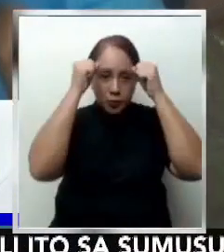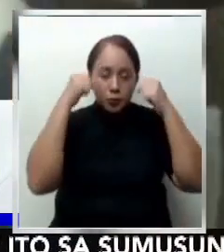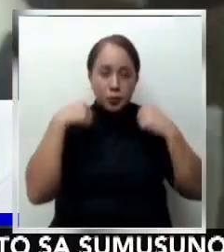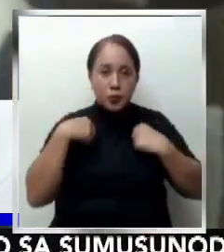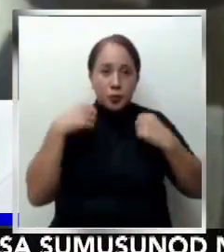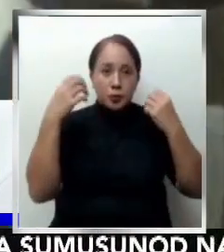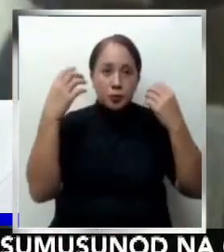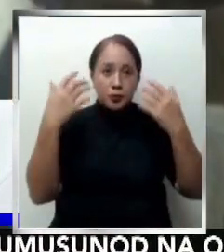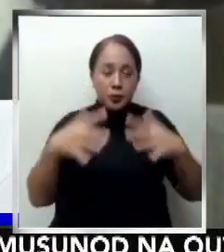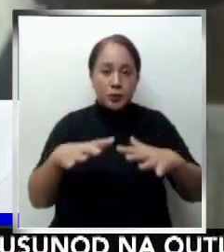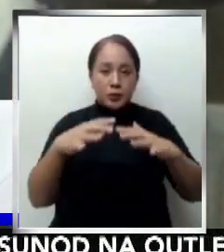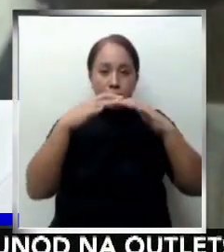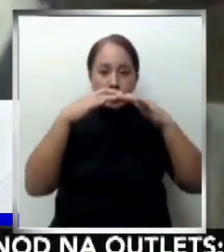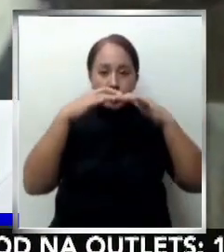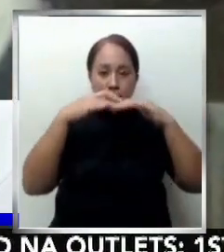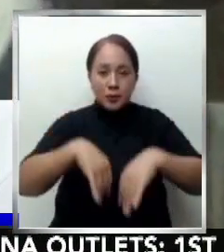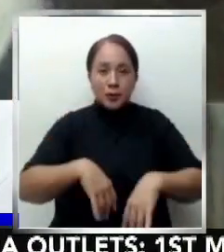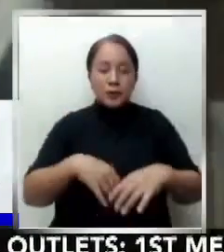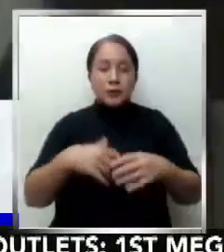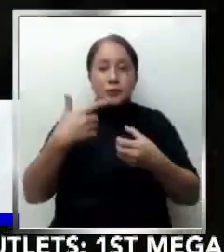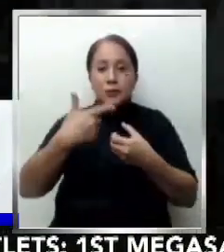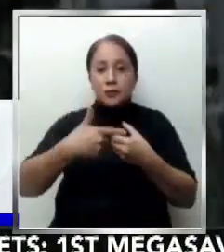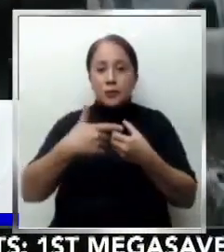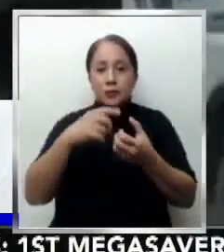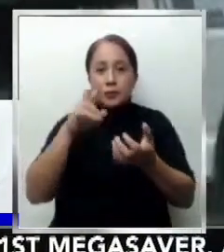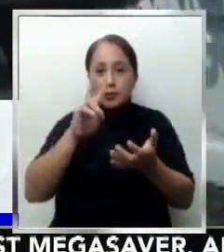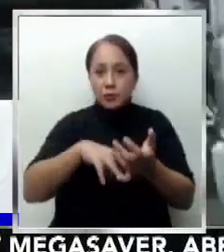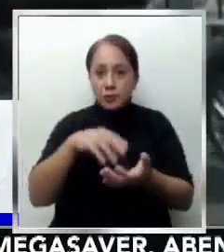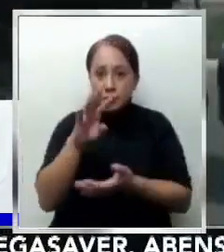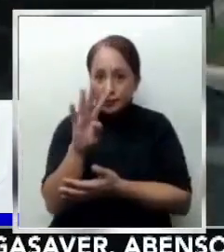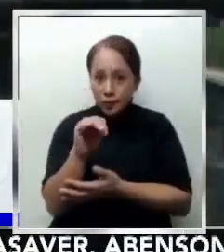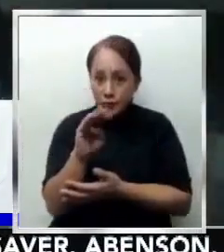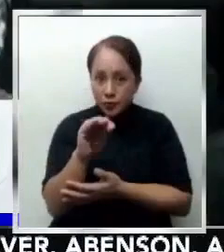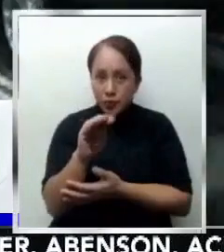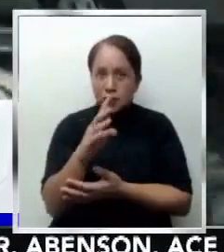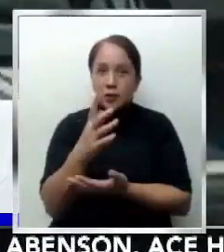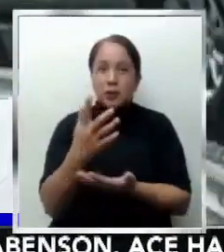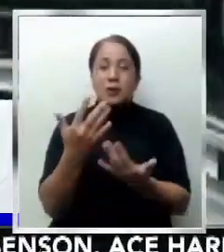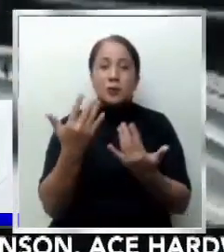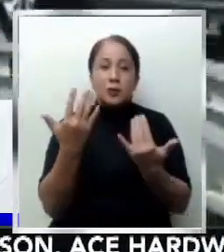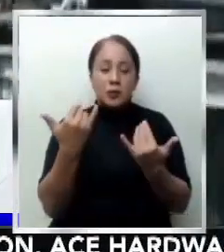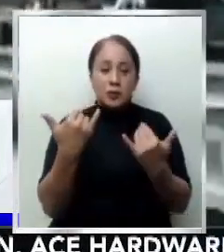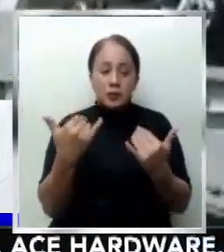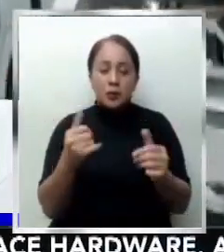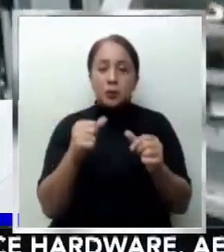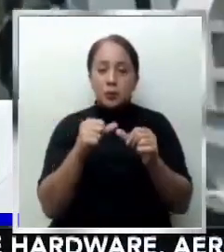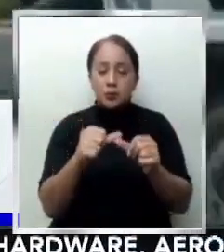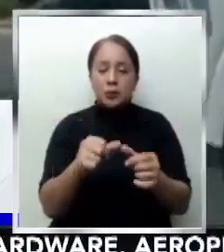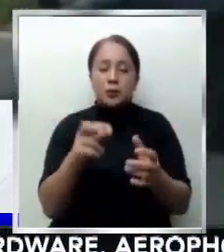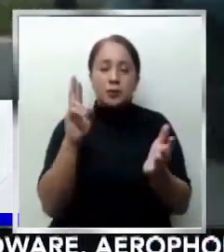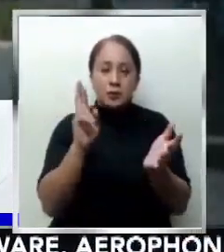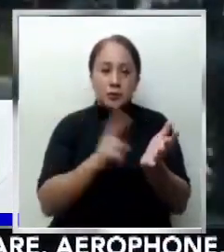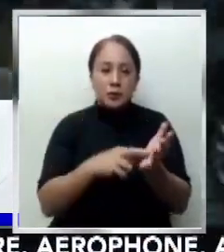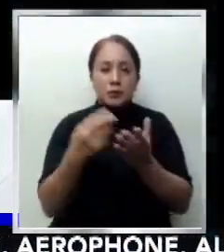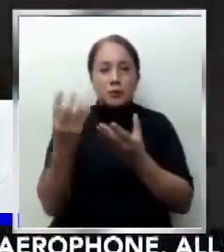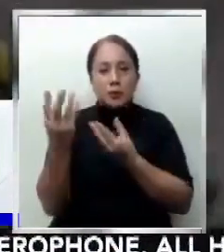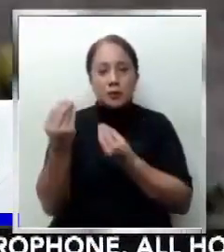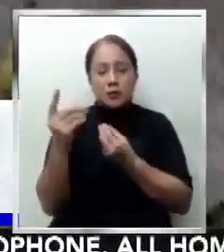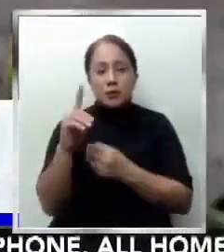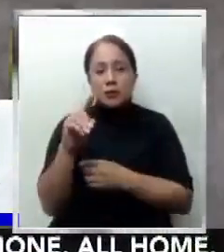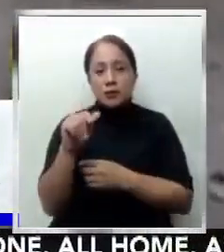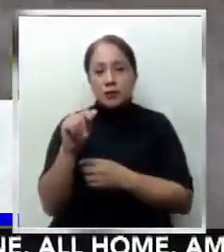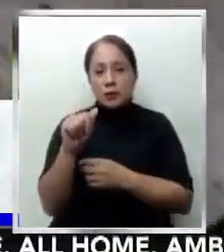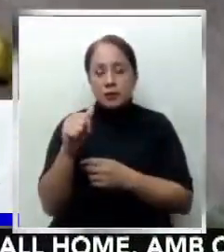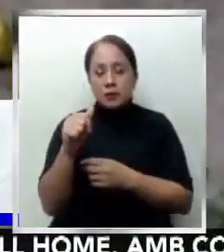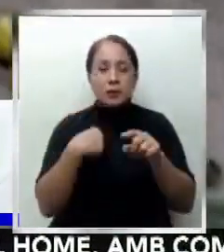bumagsak ang presyo ng langis noong 2014? Gumugulong na kasi ang registration at pag-a-update ng datos ng mga claimant